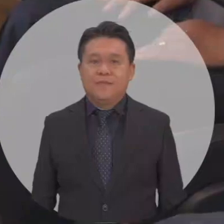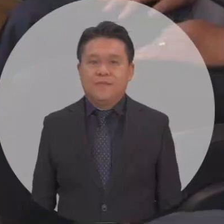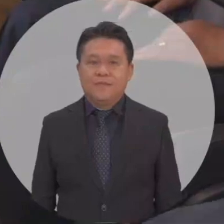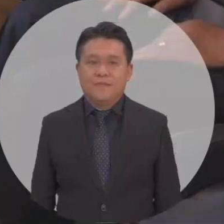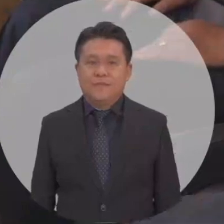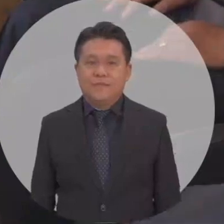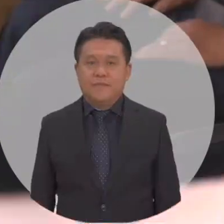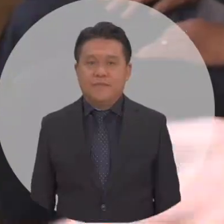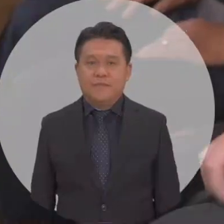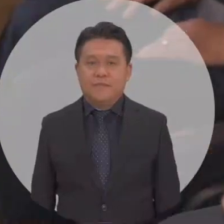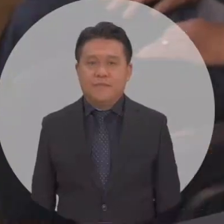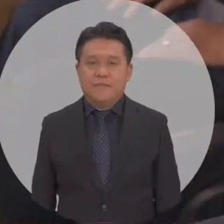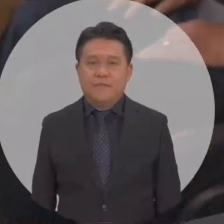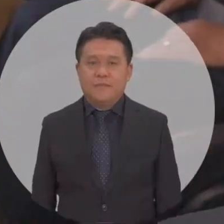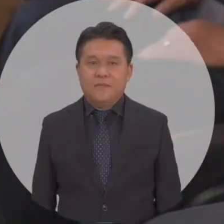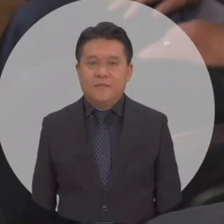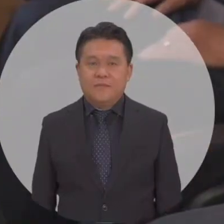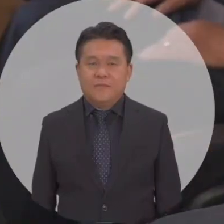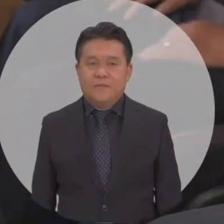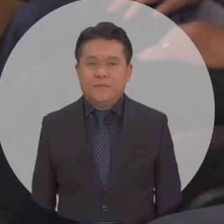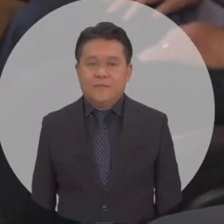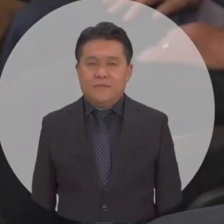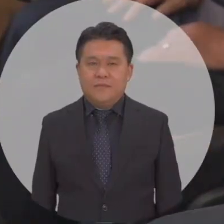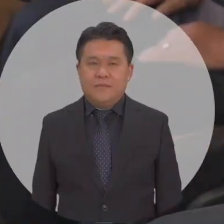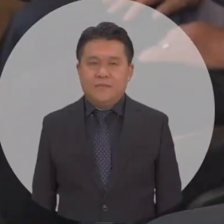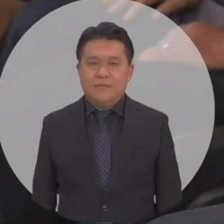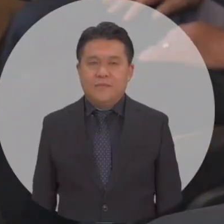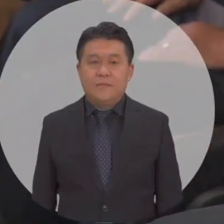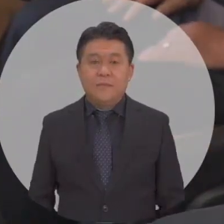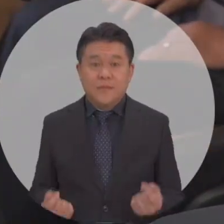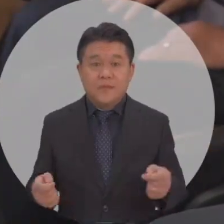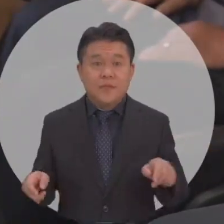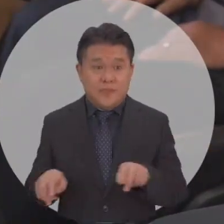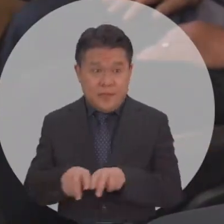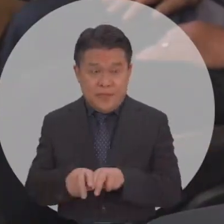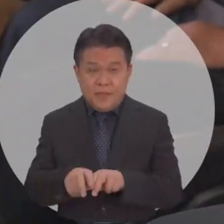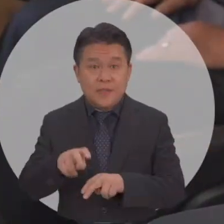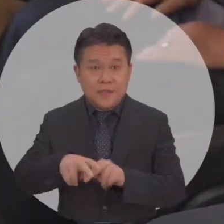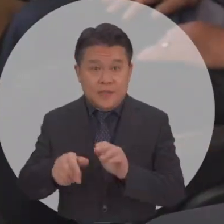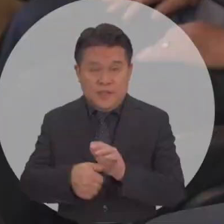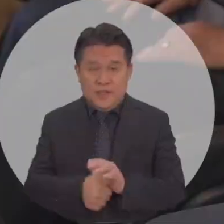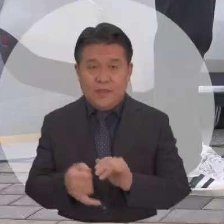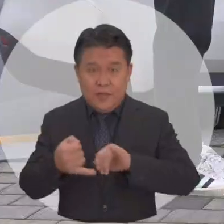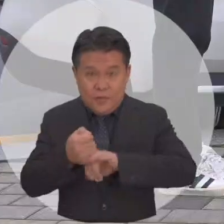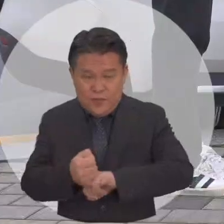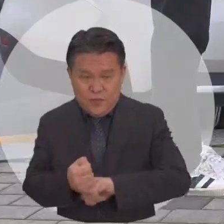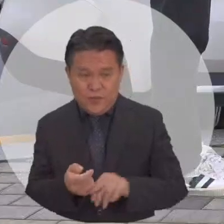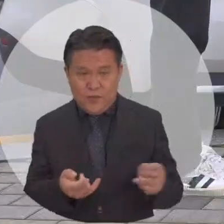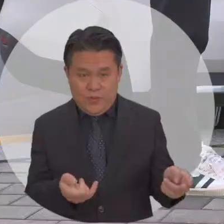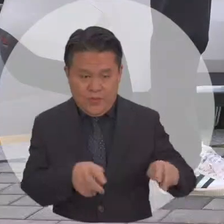대상자와 같이 차를 타는 경우 반드시 대상자 옆자리에 앉아서 도와줍니다.